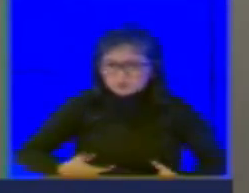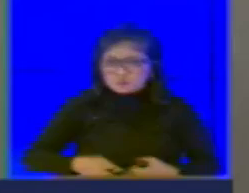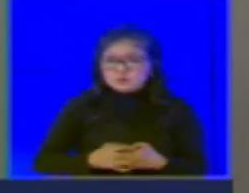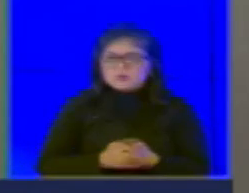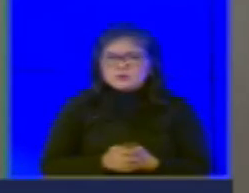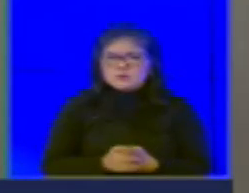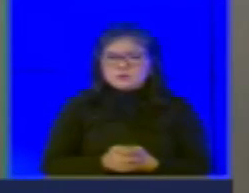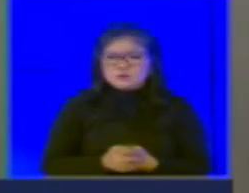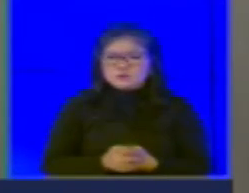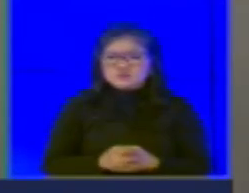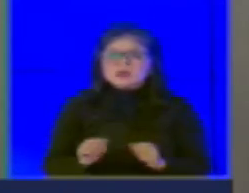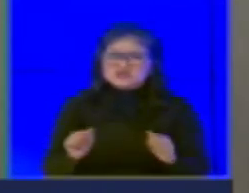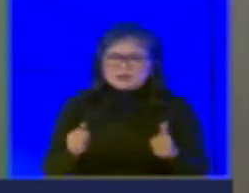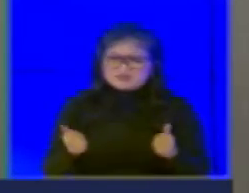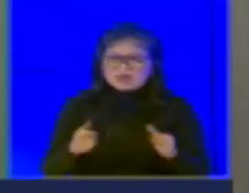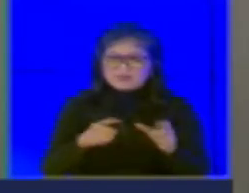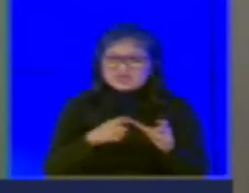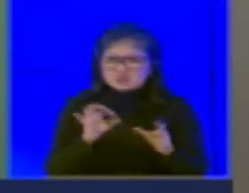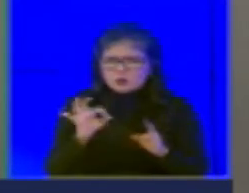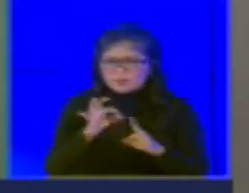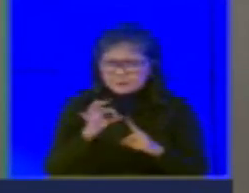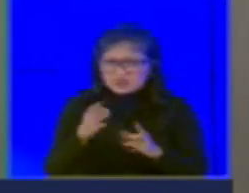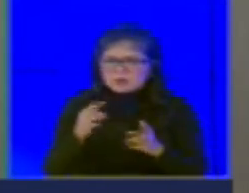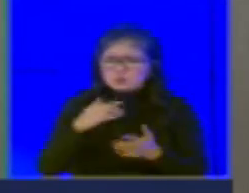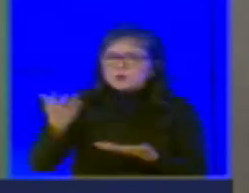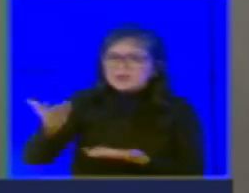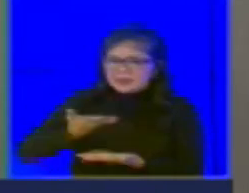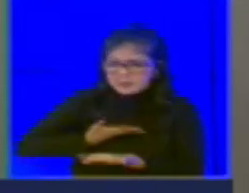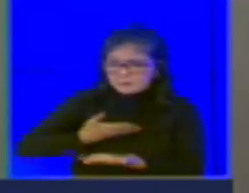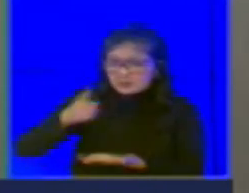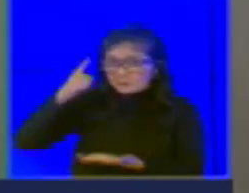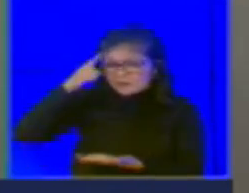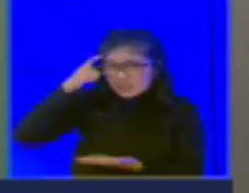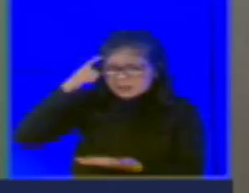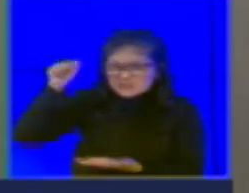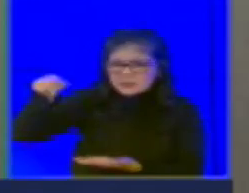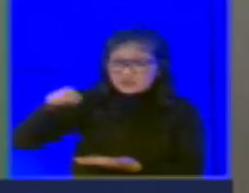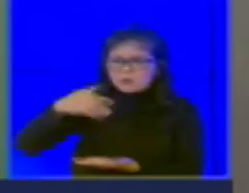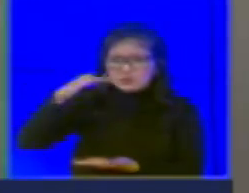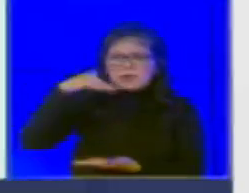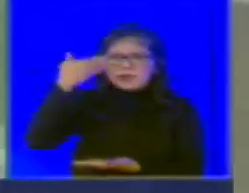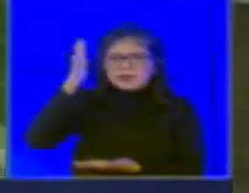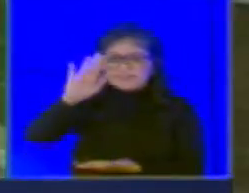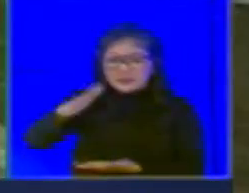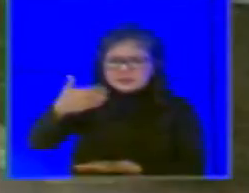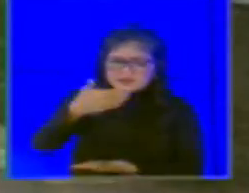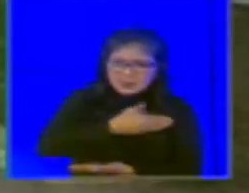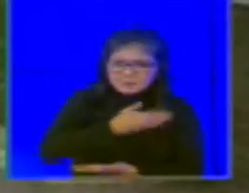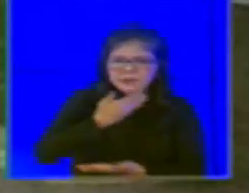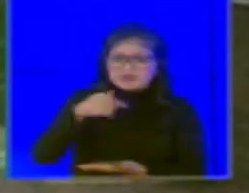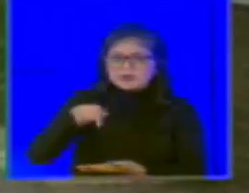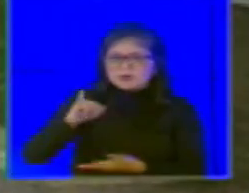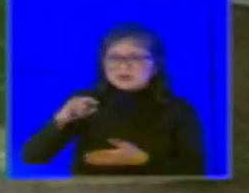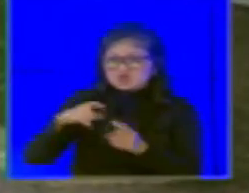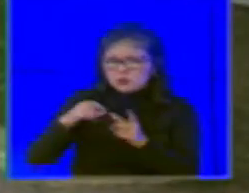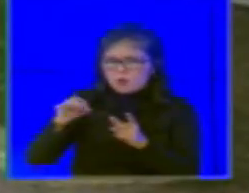sudah menyiapkan SOP bagaimana penerimaan pasien-pasien ini mulai dari depan sampai ke ruang isolasi. Di Padang,